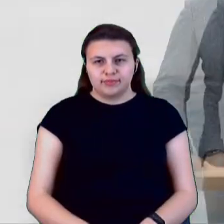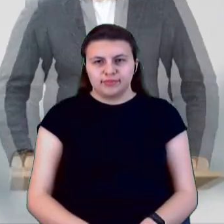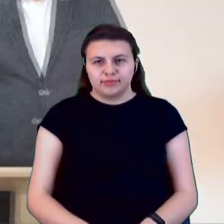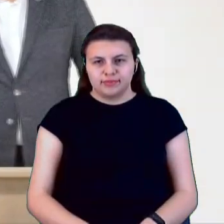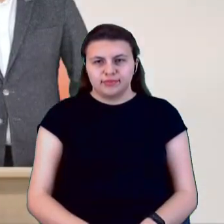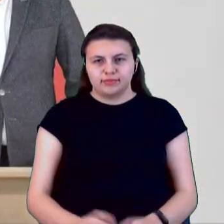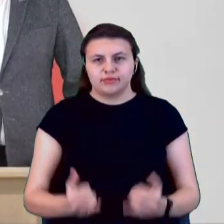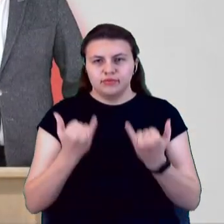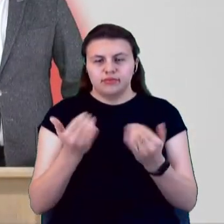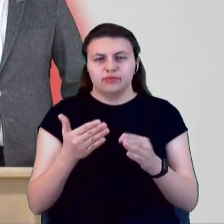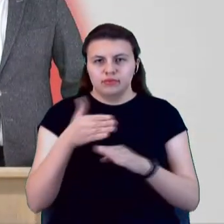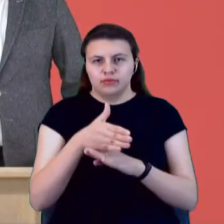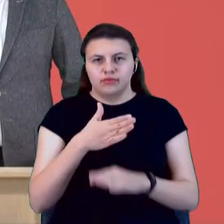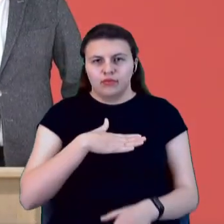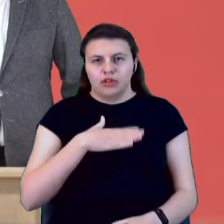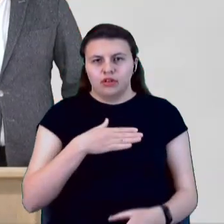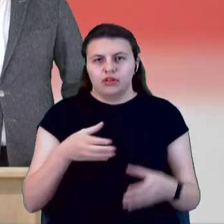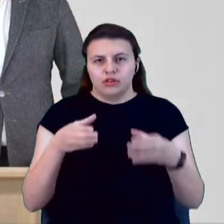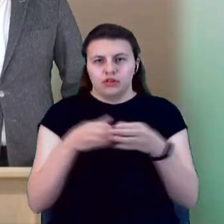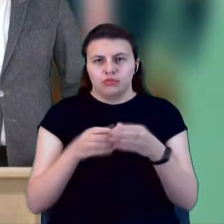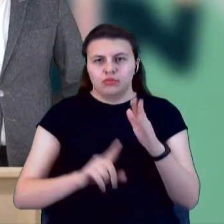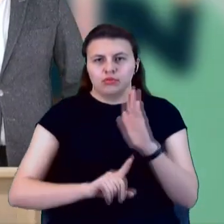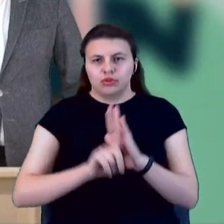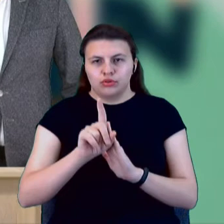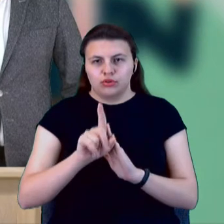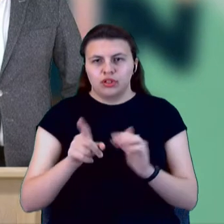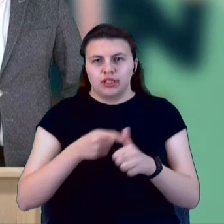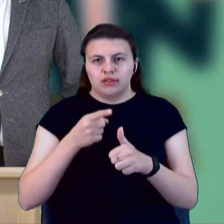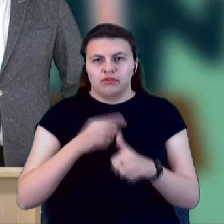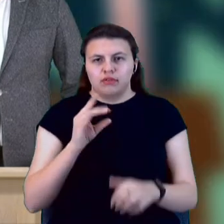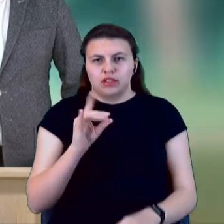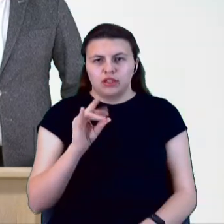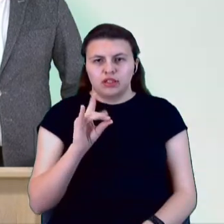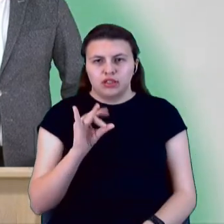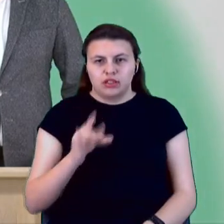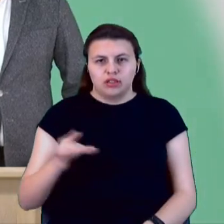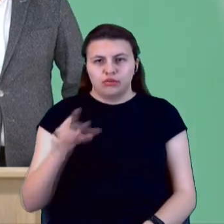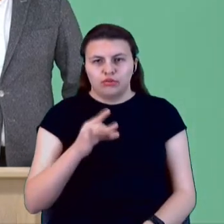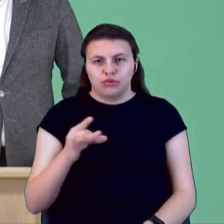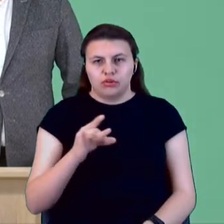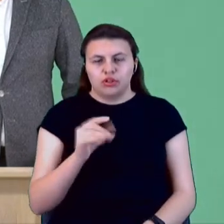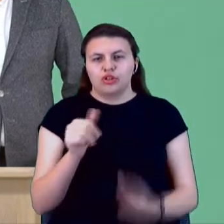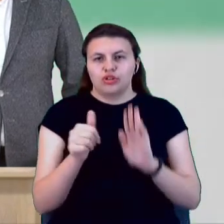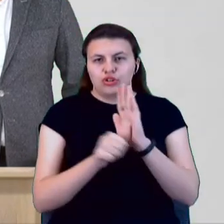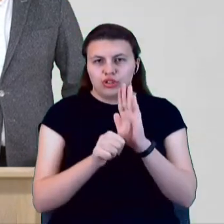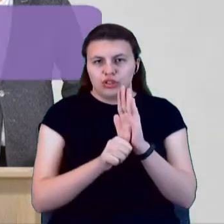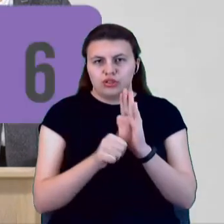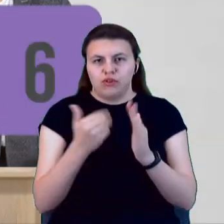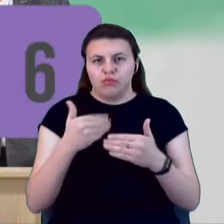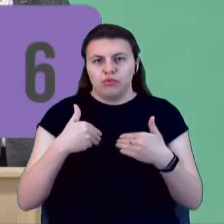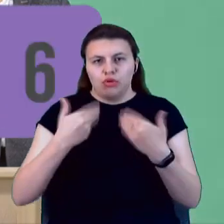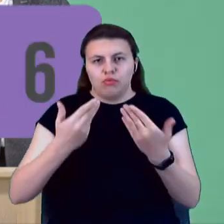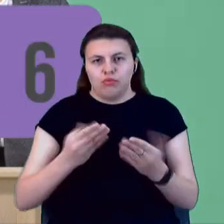наш наступний блок починається. Він називається «Виклики регіону». Ми їх визначили 6. Вам пропонуємо по